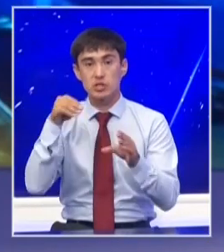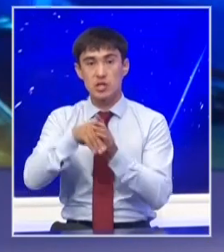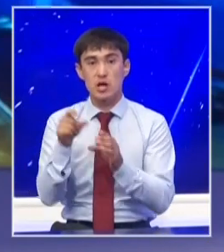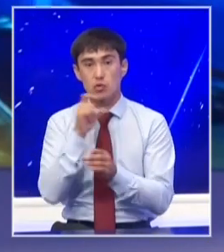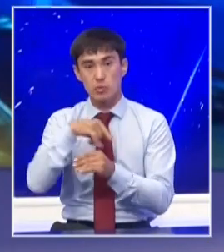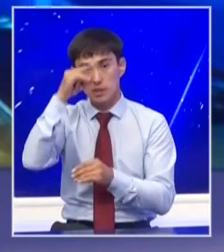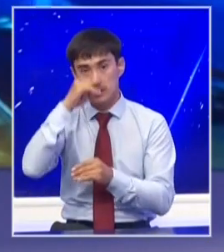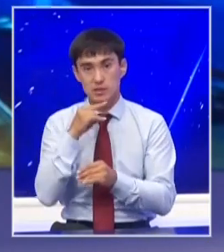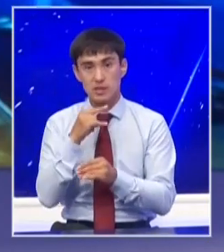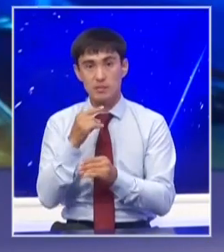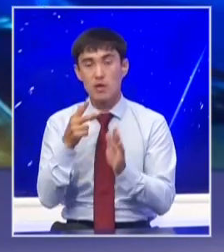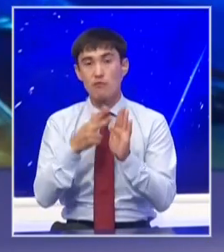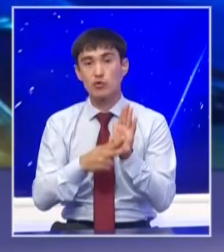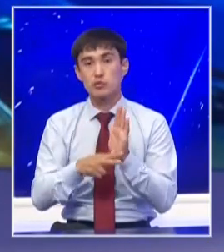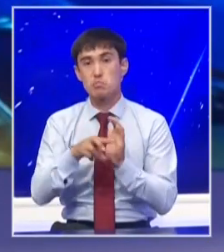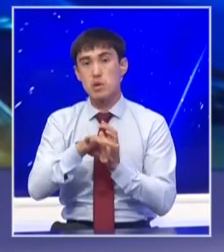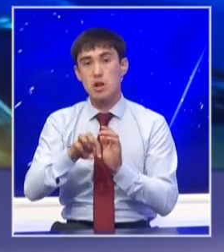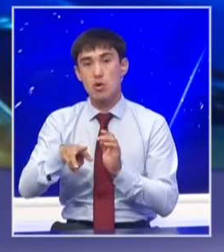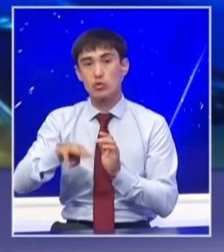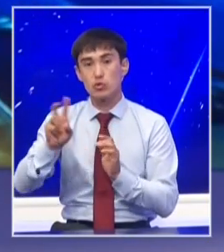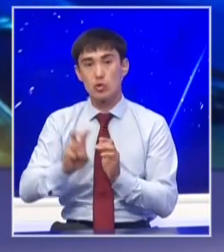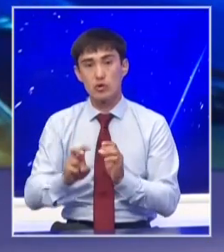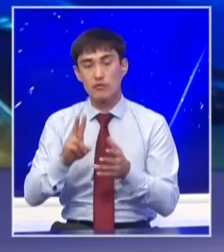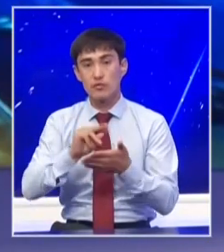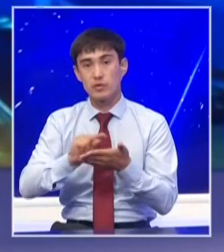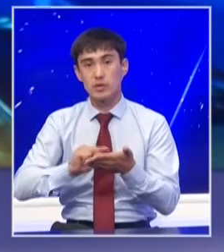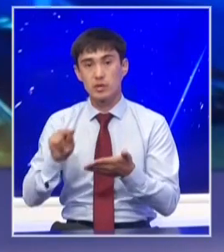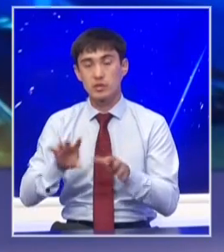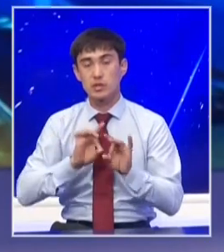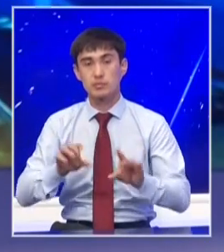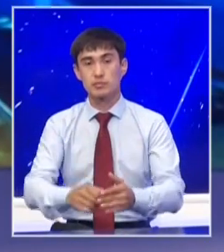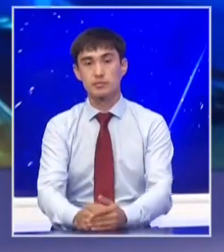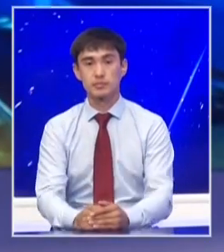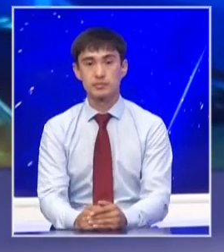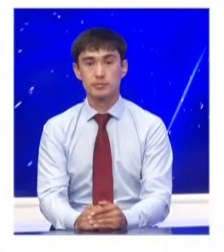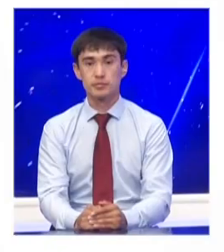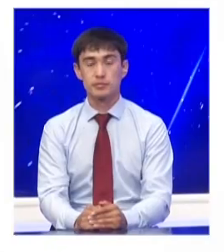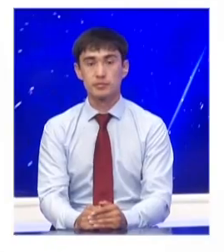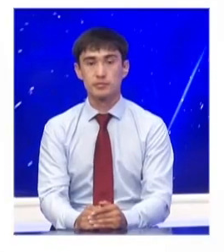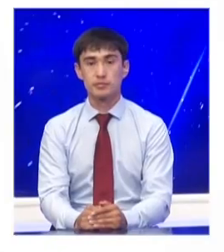экономику Казахстана порядка 80 миллионов долларов. Тему продолжит наш корреспондент.